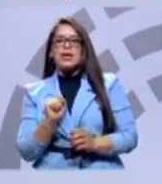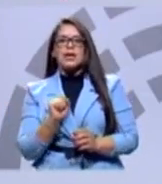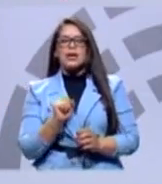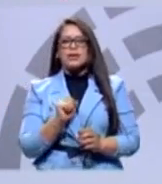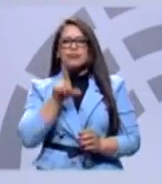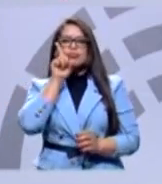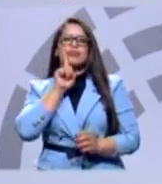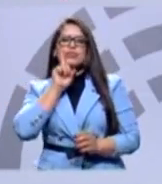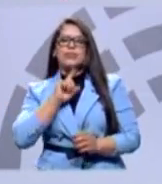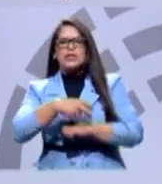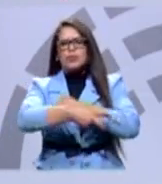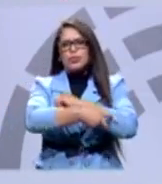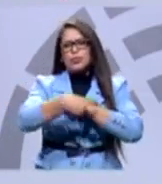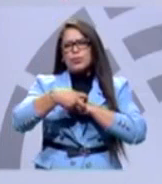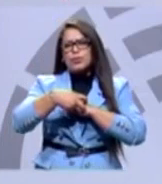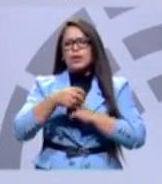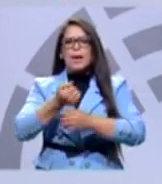والسباله والسباله